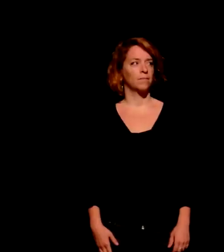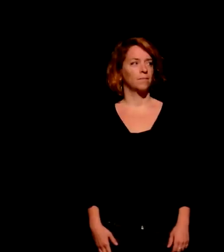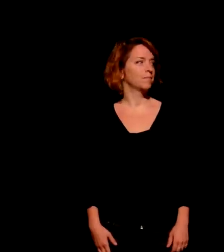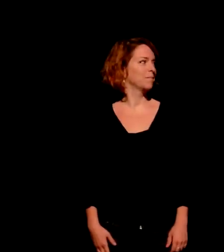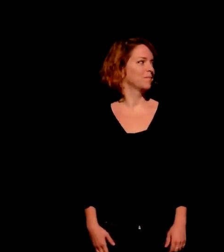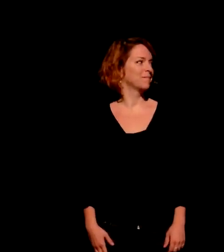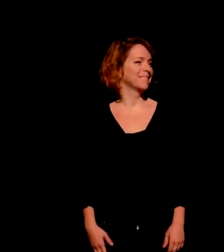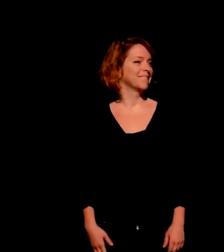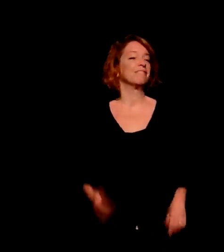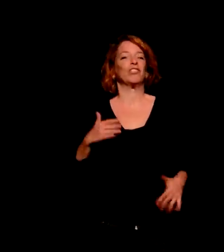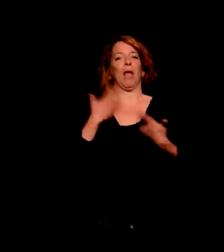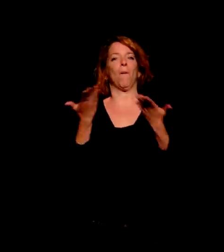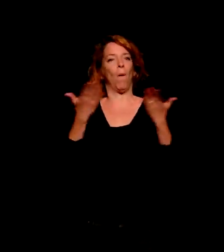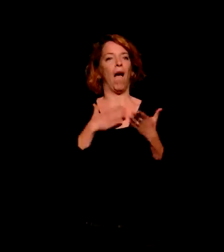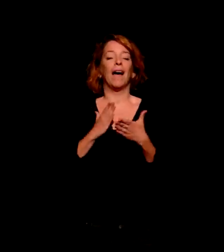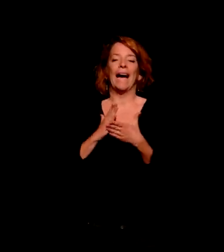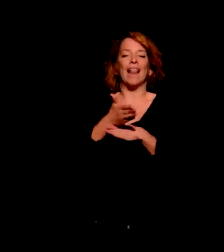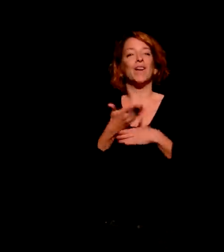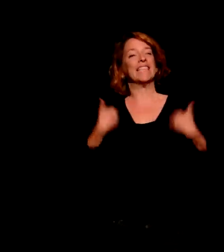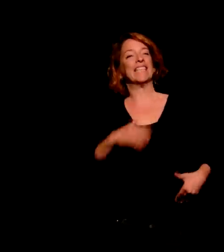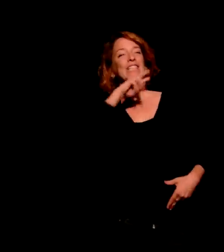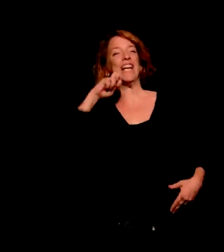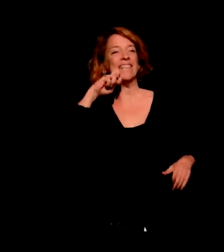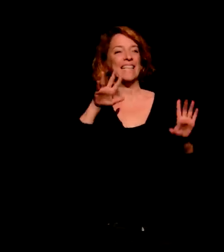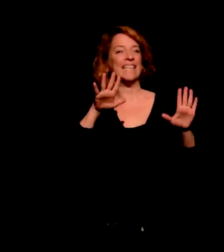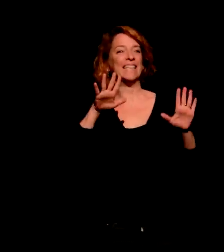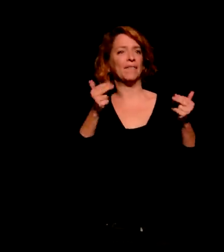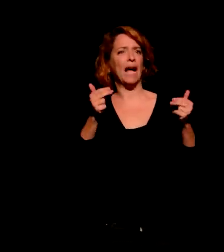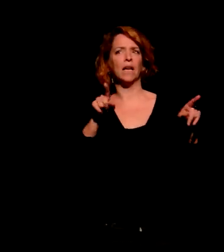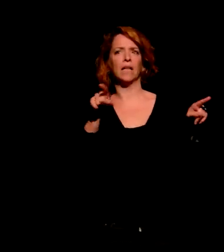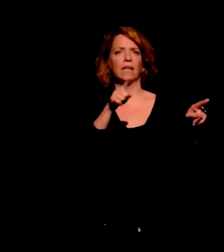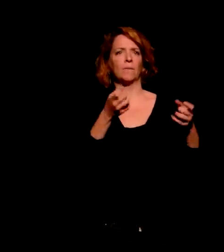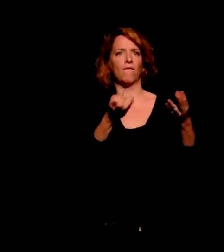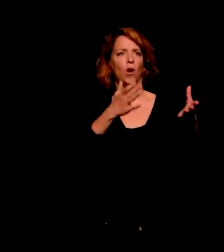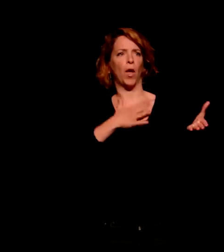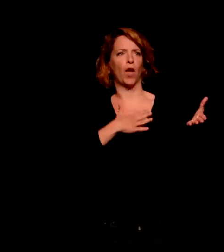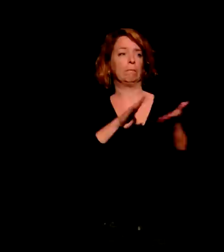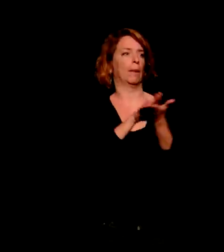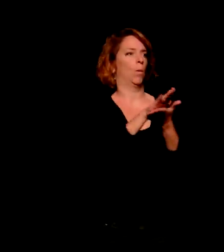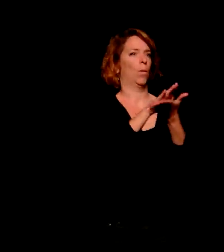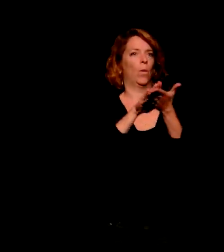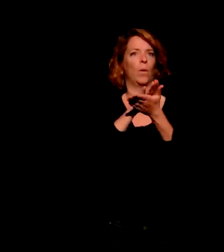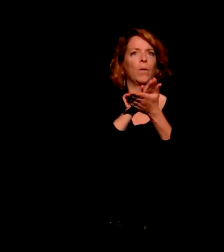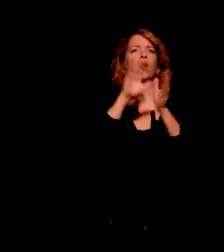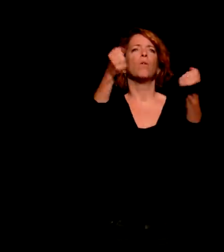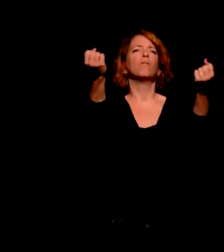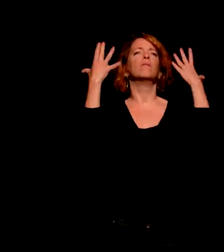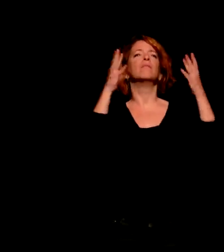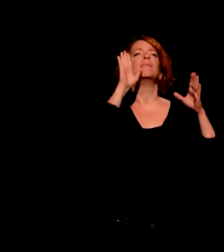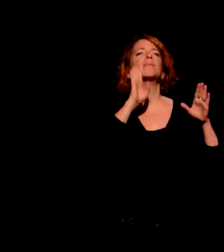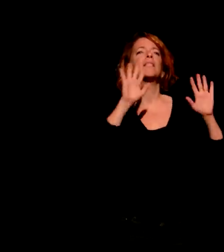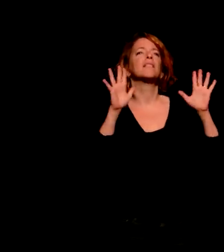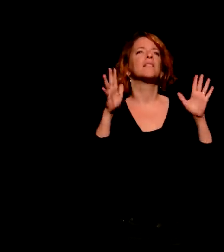J'aime bien faire cet intro. Non, je déconne, hein. Ça va, je vous ai pas fait peur. Si, un peu, pardon. Tu m'en remets une lumière un peu plus